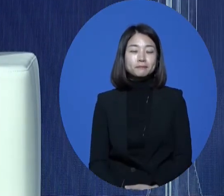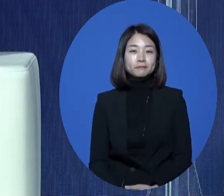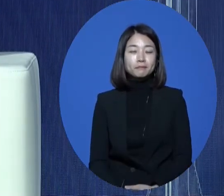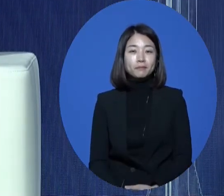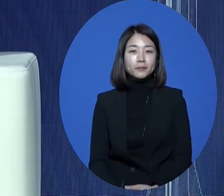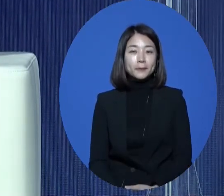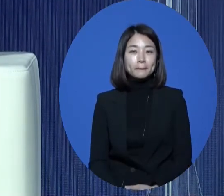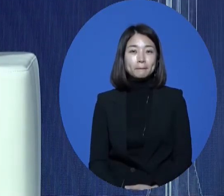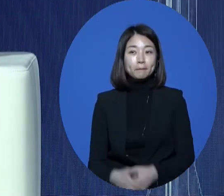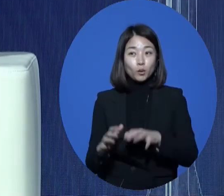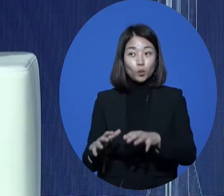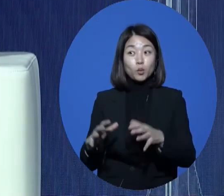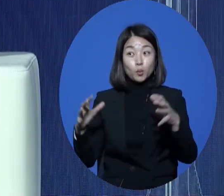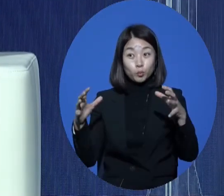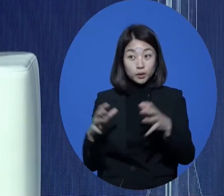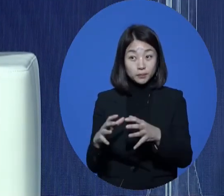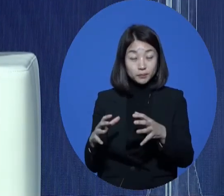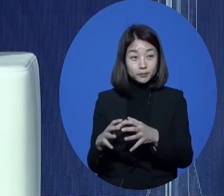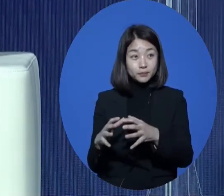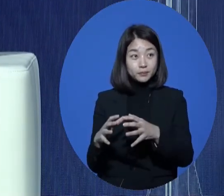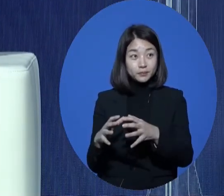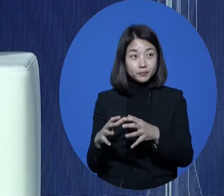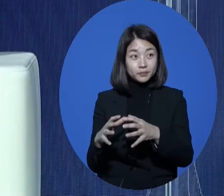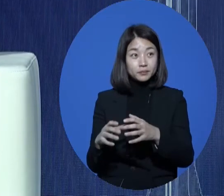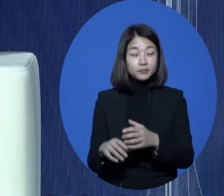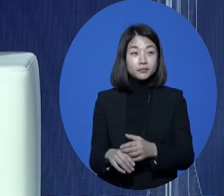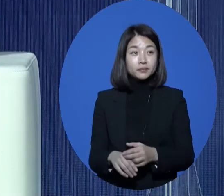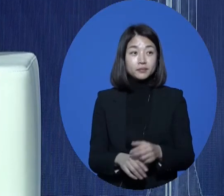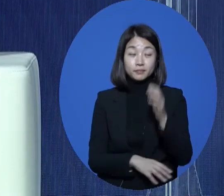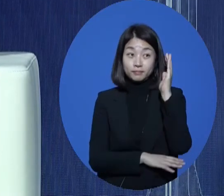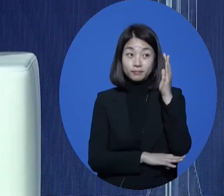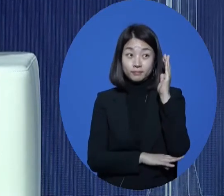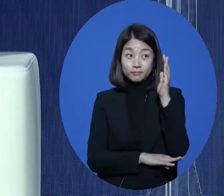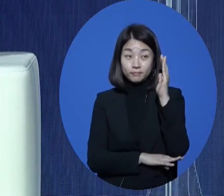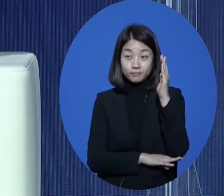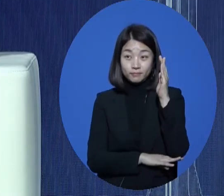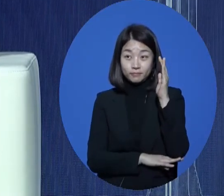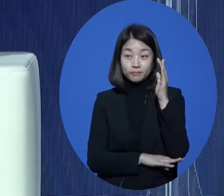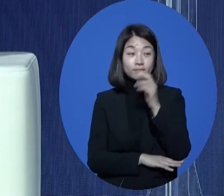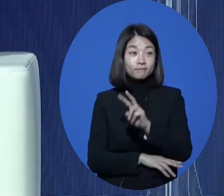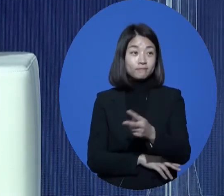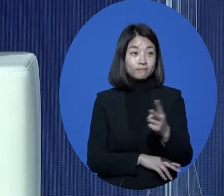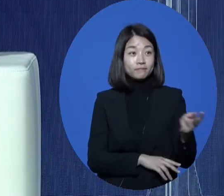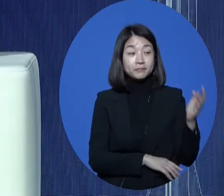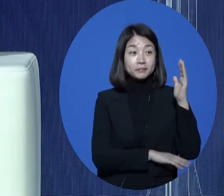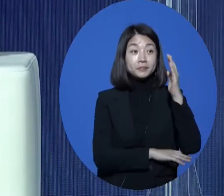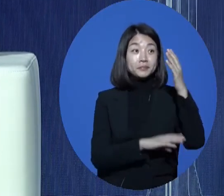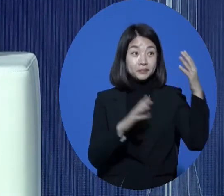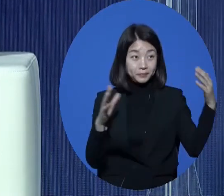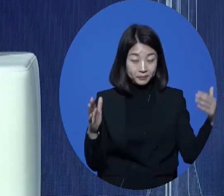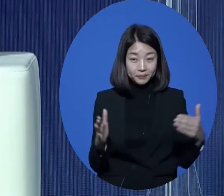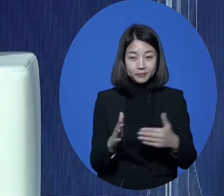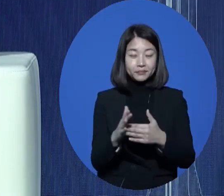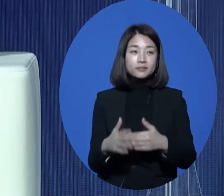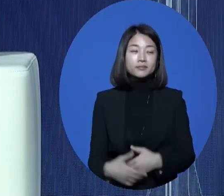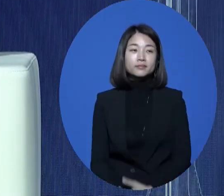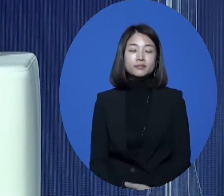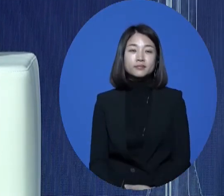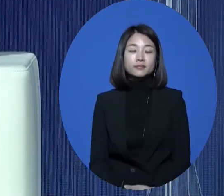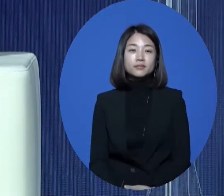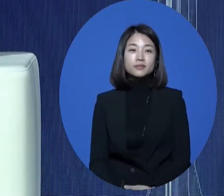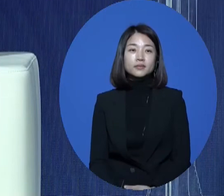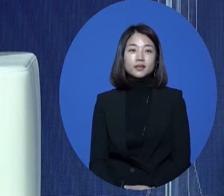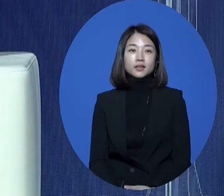이렇게 부님 5세션 토론회를 그 발제자님들과 패널 분들의 얘기를 다